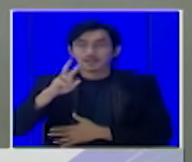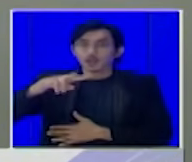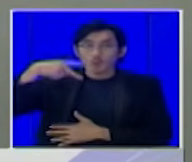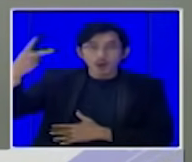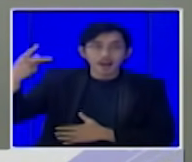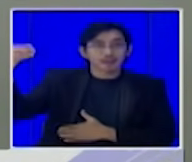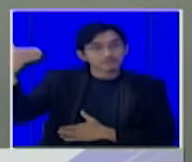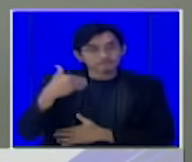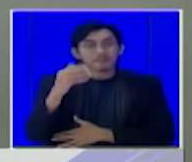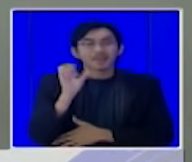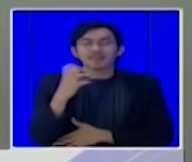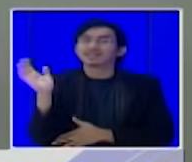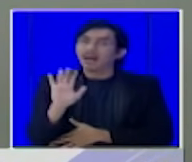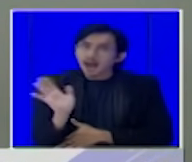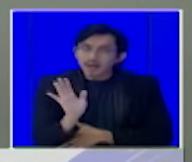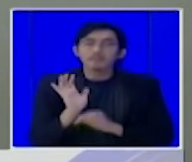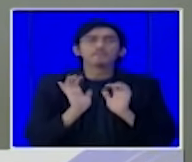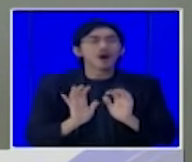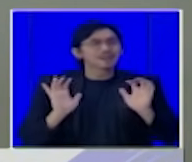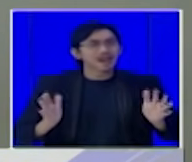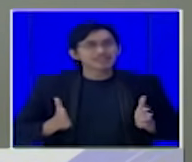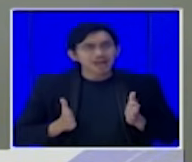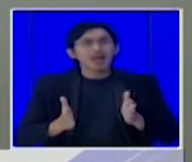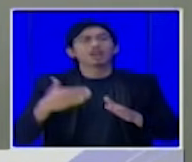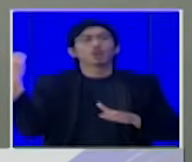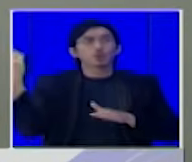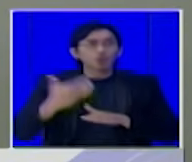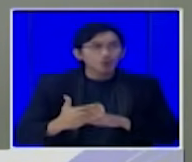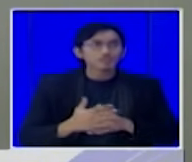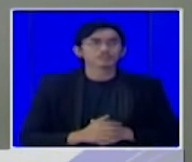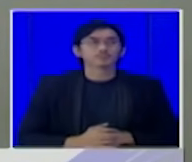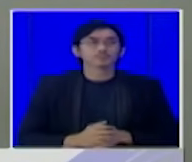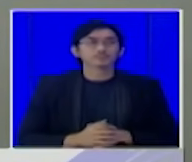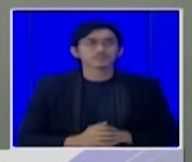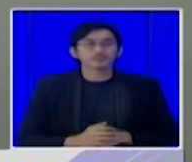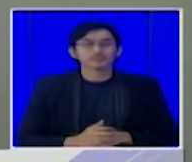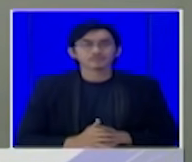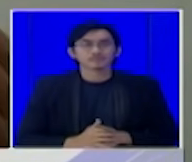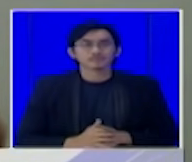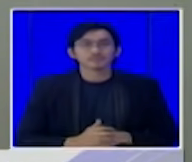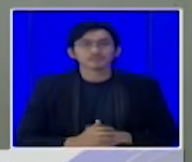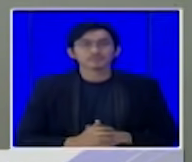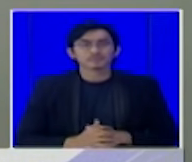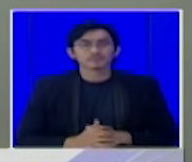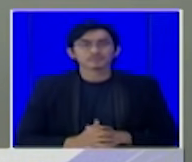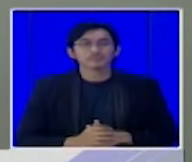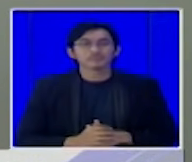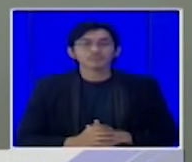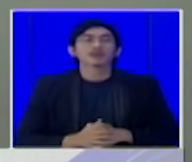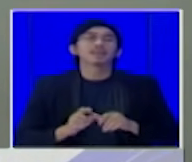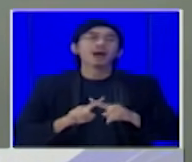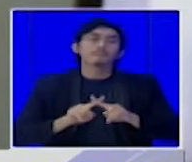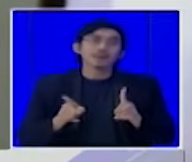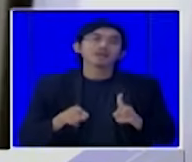ditutup. Jadi saya sebagai Banyol biar himbauan itu masuk, tapi ada orang nggak bosan, nggak boring dengan adanya sandar-sandar biar